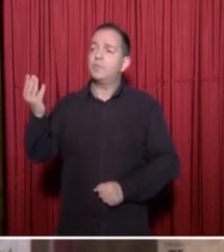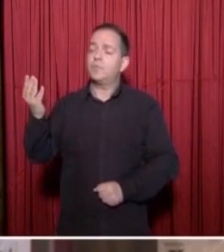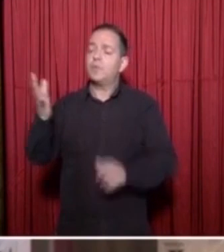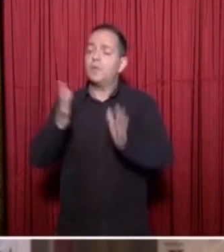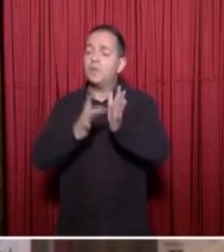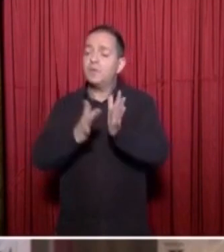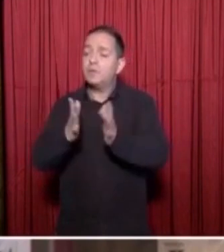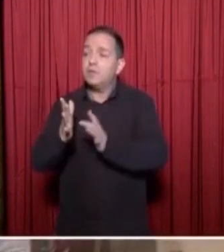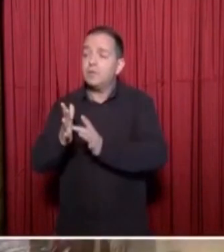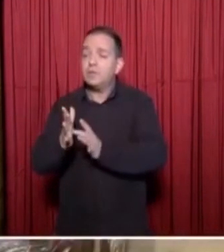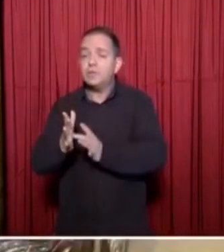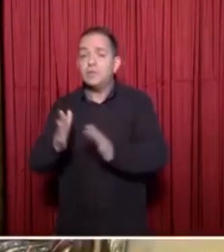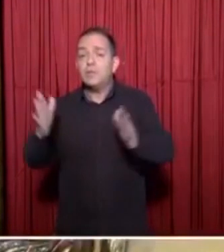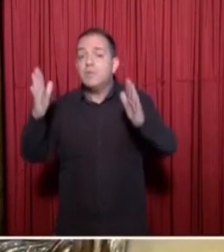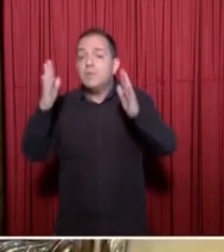Ον